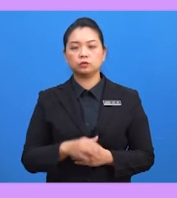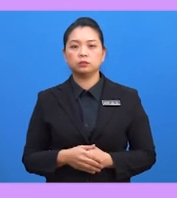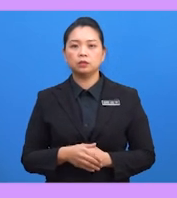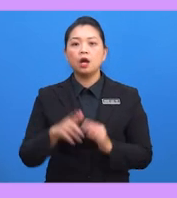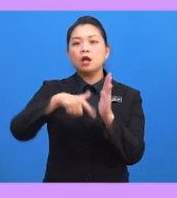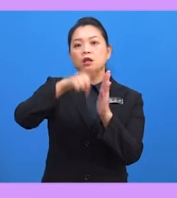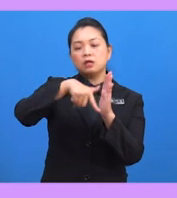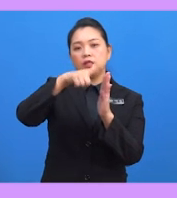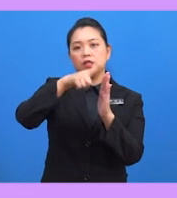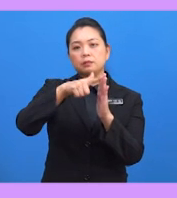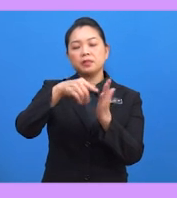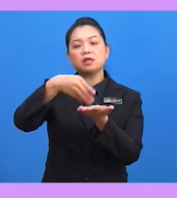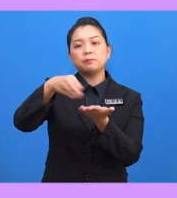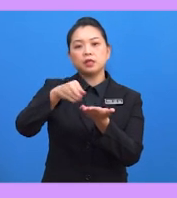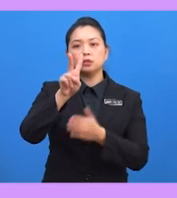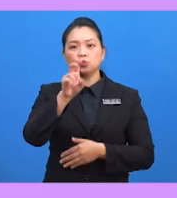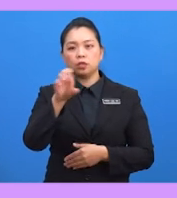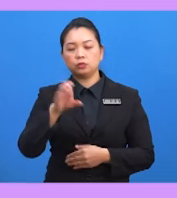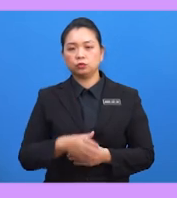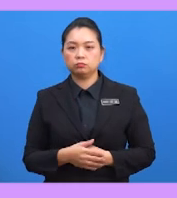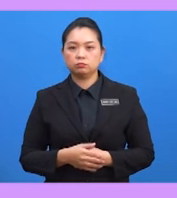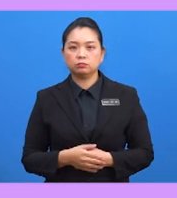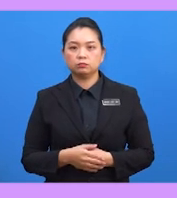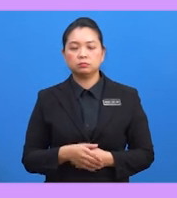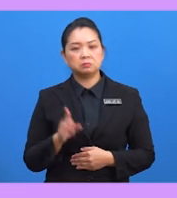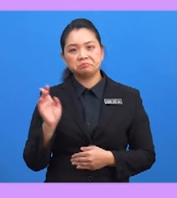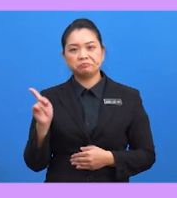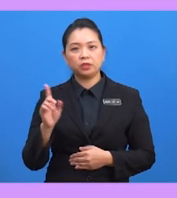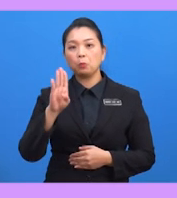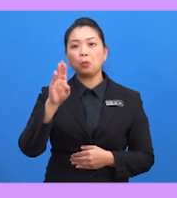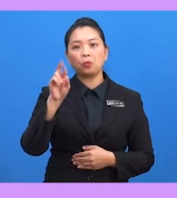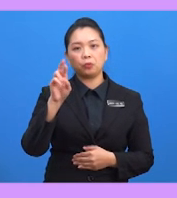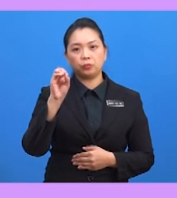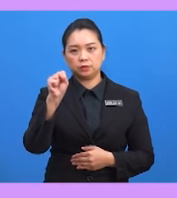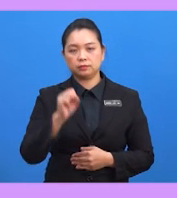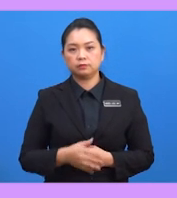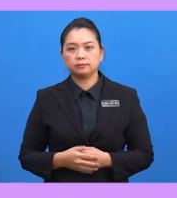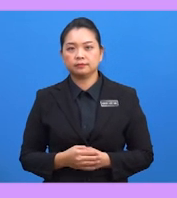RM2,200. Ini menunjukkan Encik Ahmad boros ketika berbelanja.